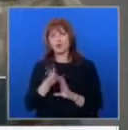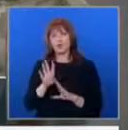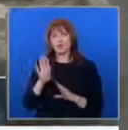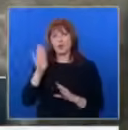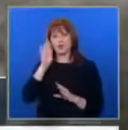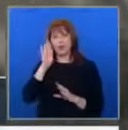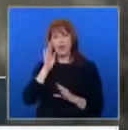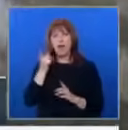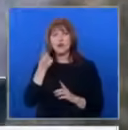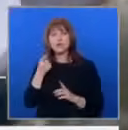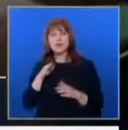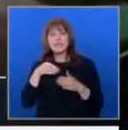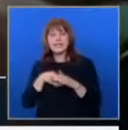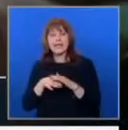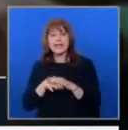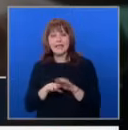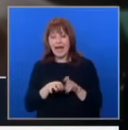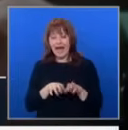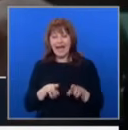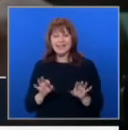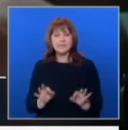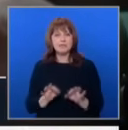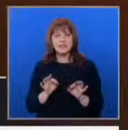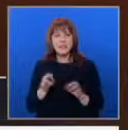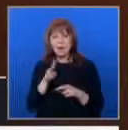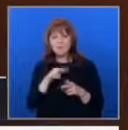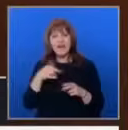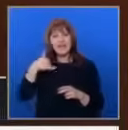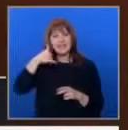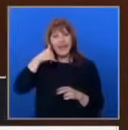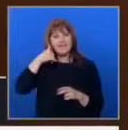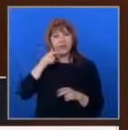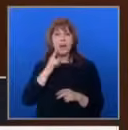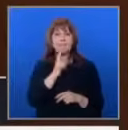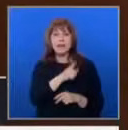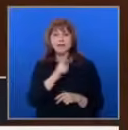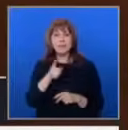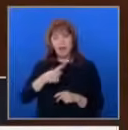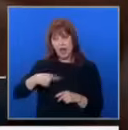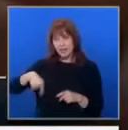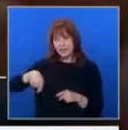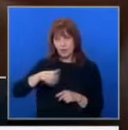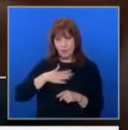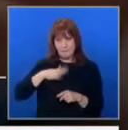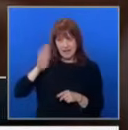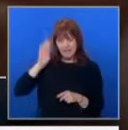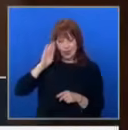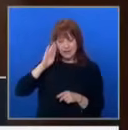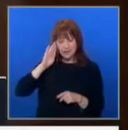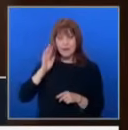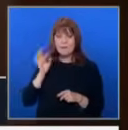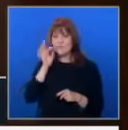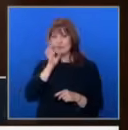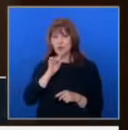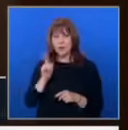Други просто се крият, като IT-специалистът Вова, който проверява в телефона си за предупреждение дали наоколо няма военни. Казва, че никога